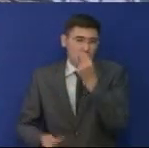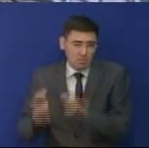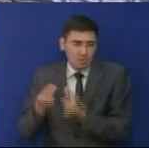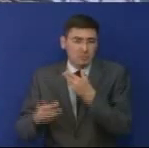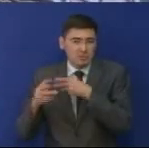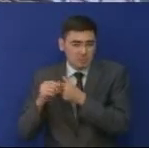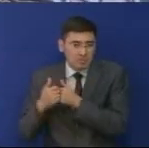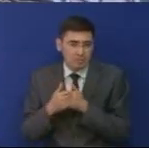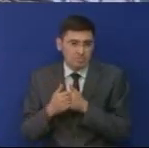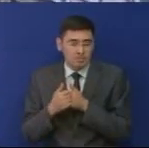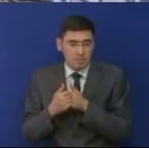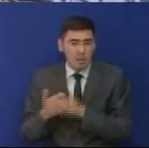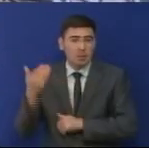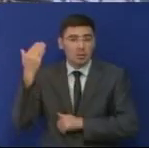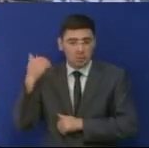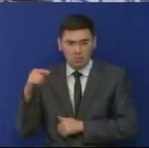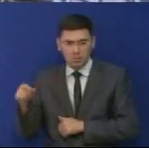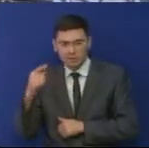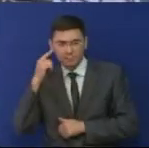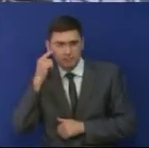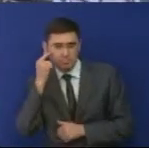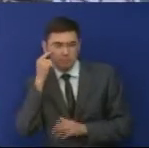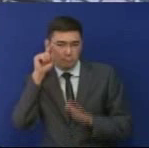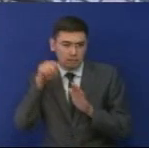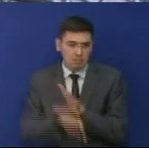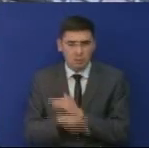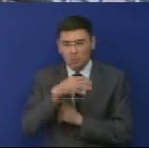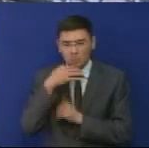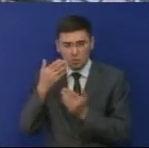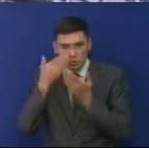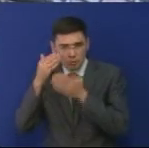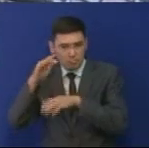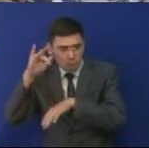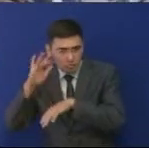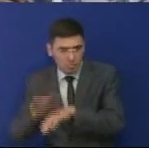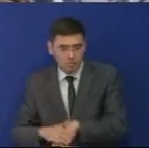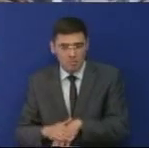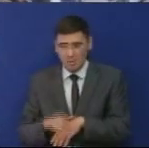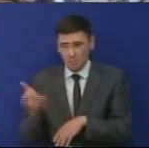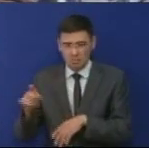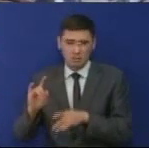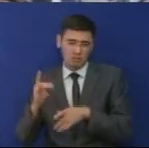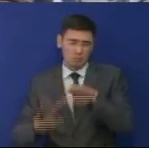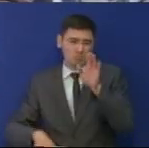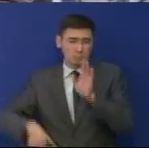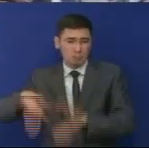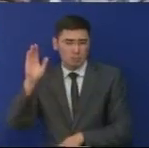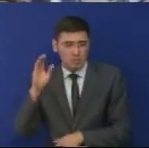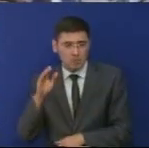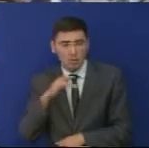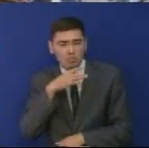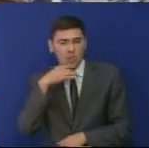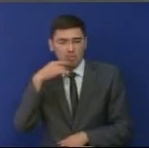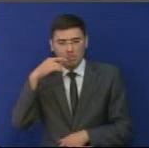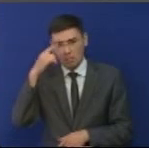Касым Жомарт еще тогда в детстве был глубоко думающим, он много читал. Так что он такой еще с детства, много не говорил. Мы